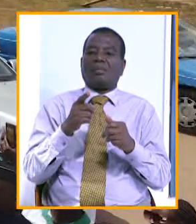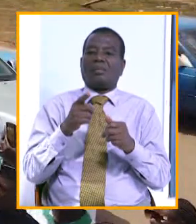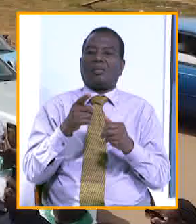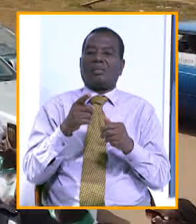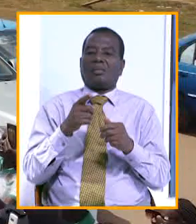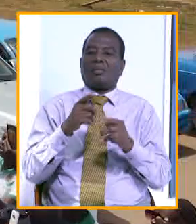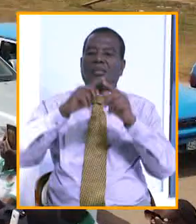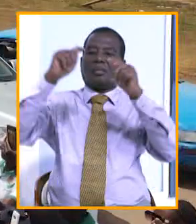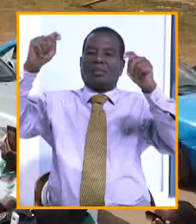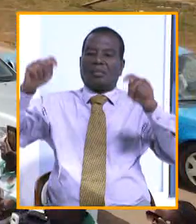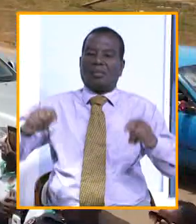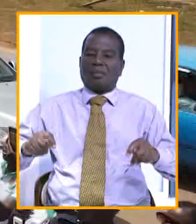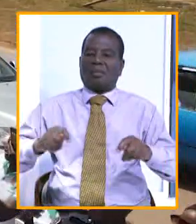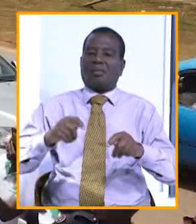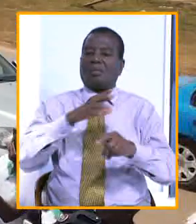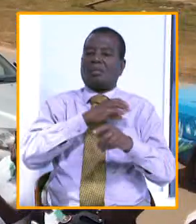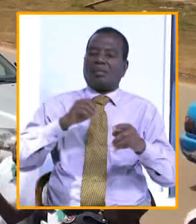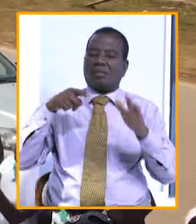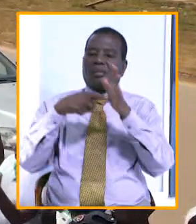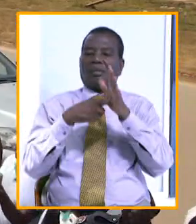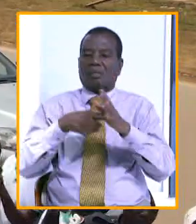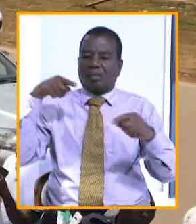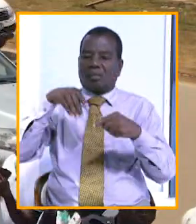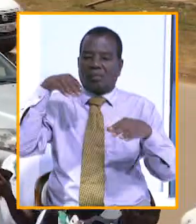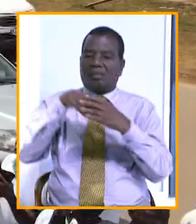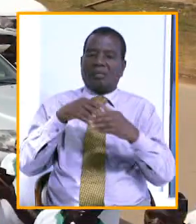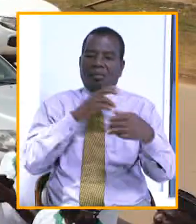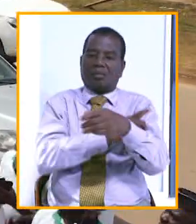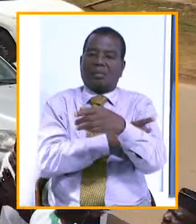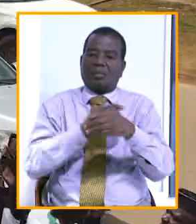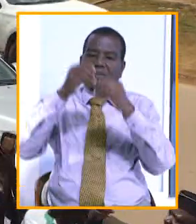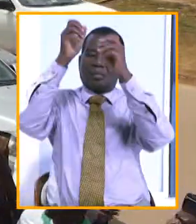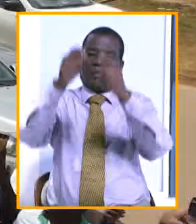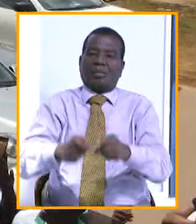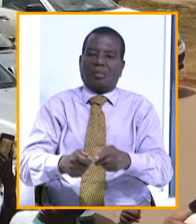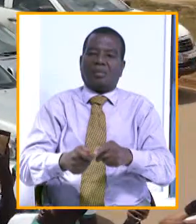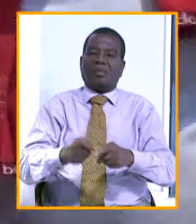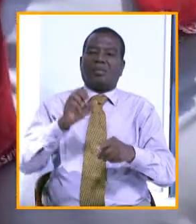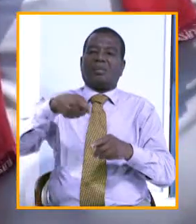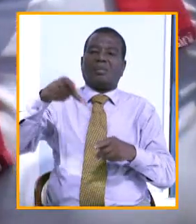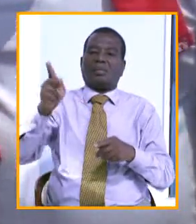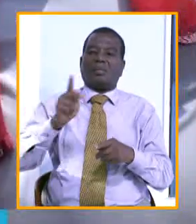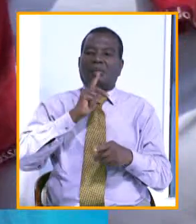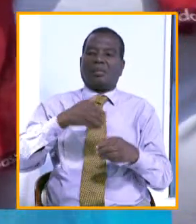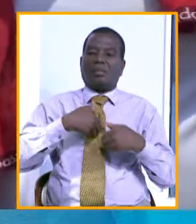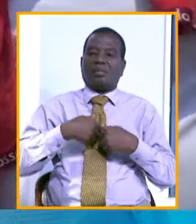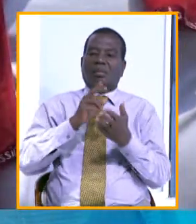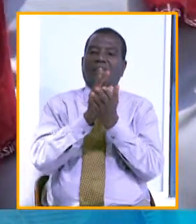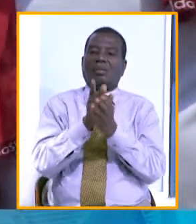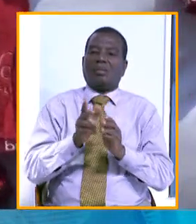un panneau marquant l'engagement de San Pedro dans la lutte contre la drogue a été planté. San Pedro ayant un